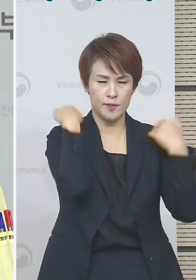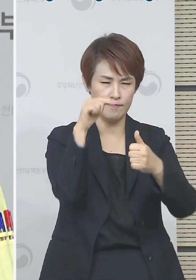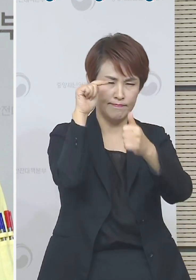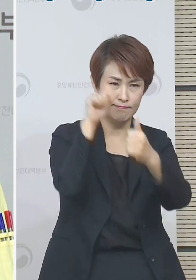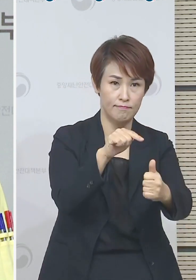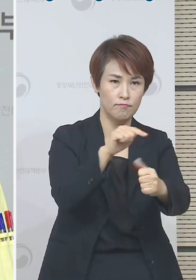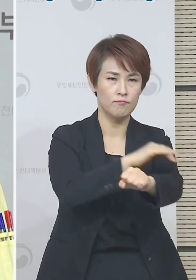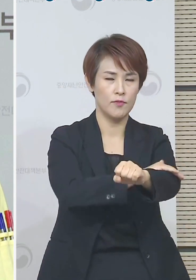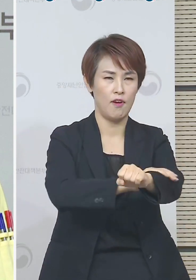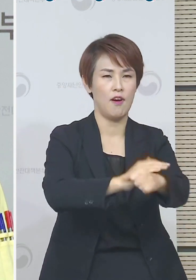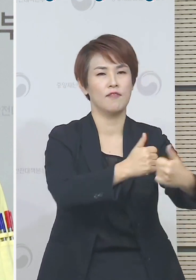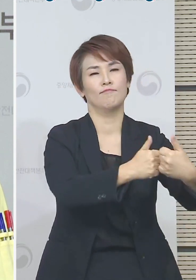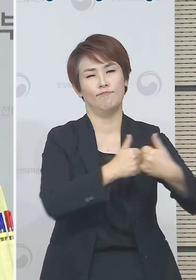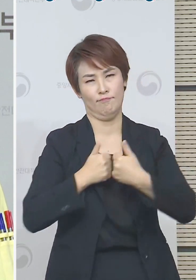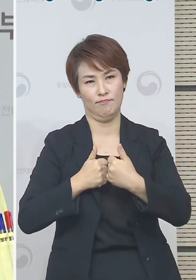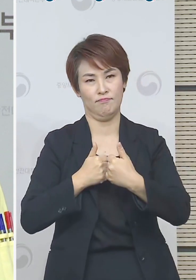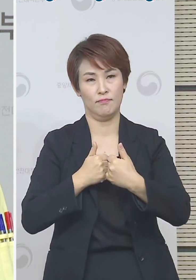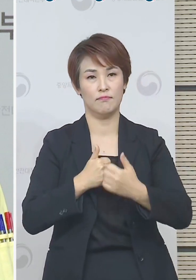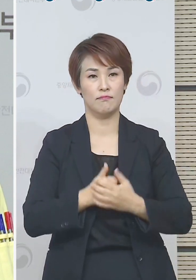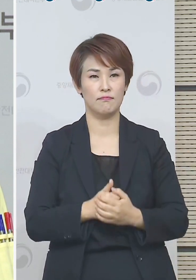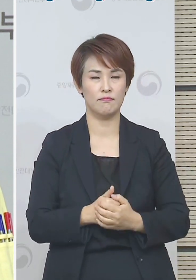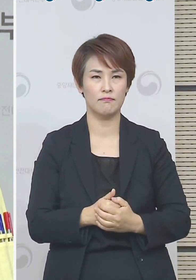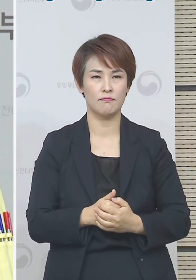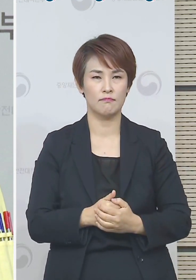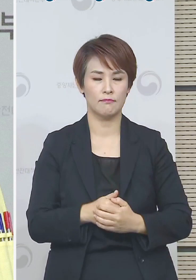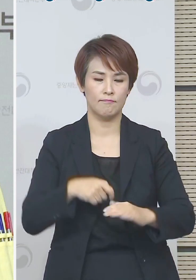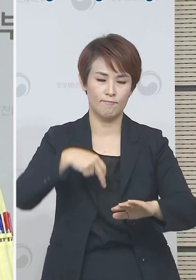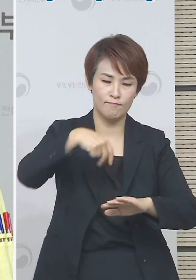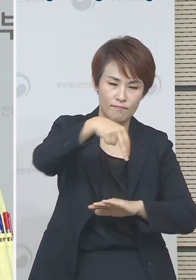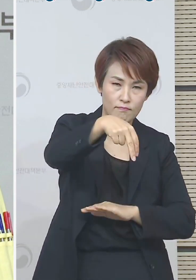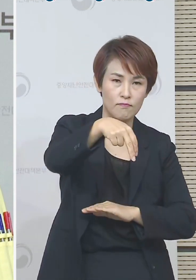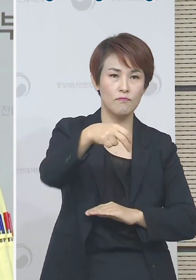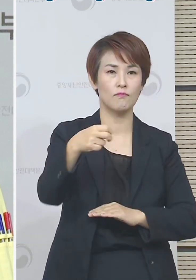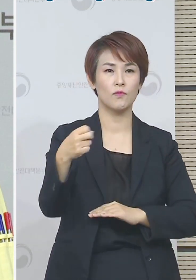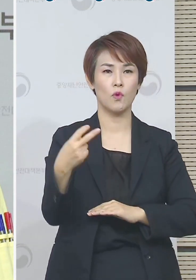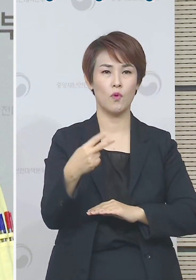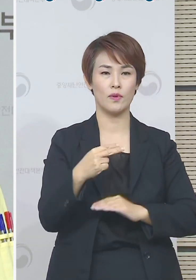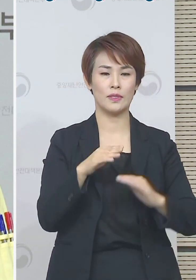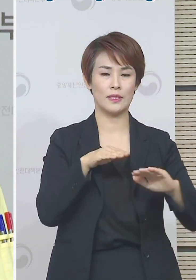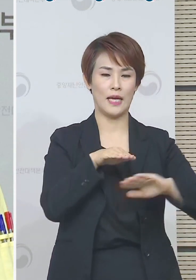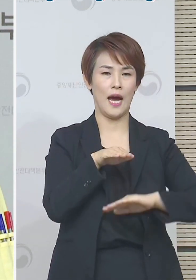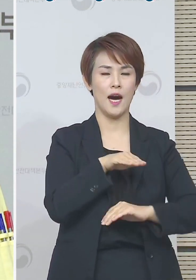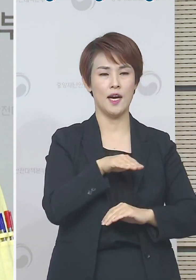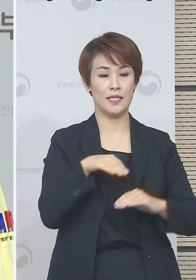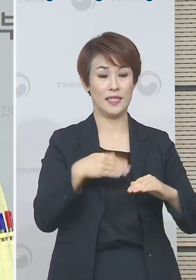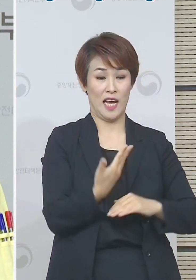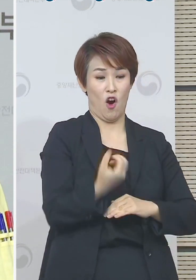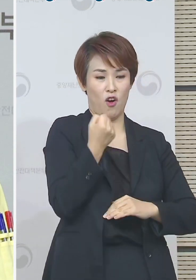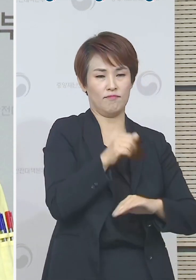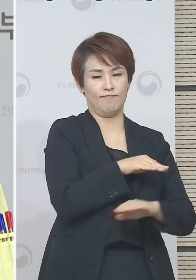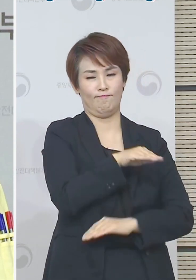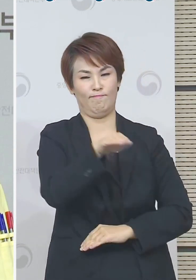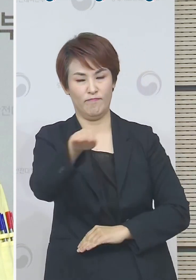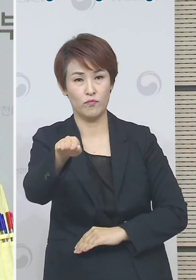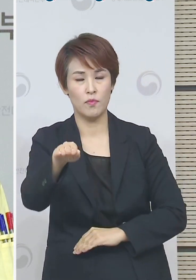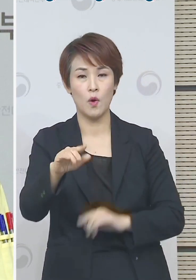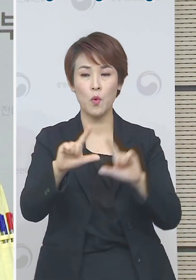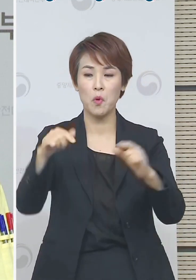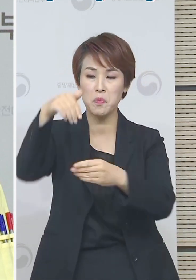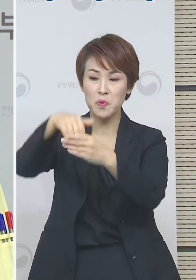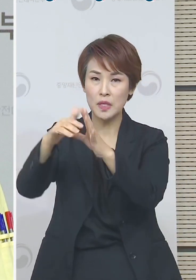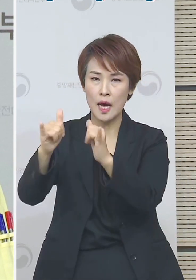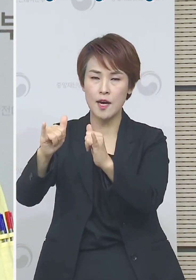지시에 잘 따라 도보나 자가용을 이용하여 투표소로 이동하고 일반 유권자와 분리된